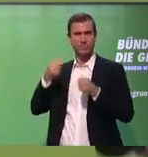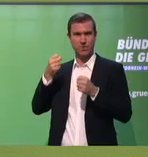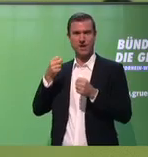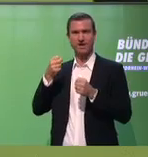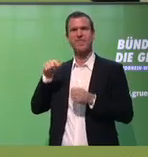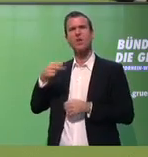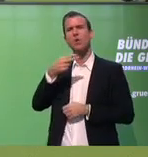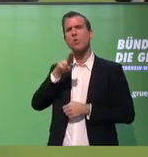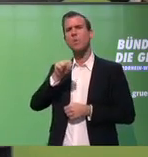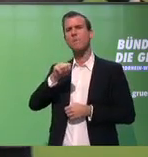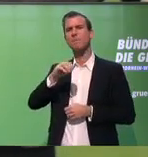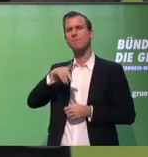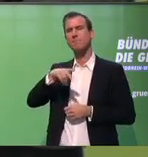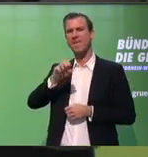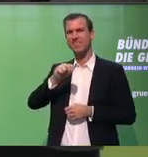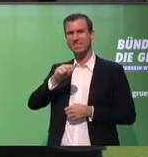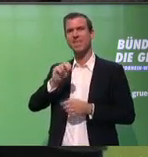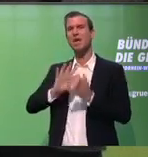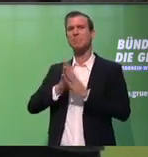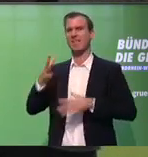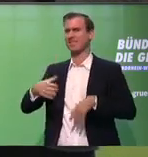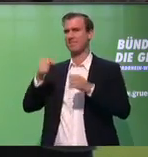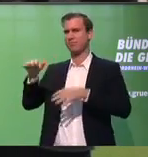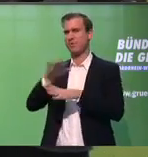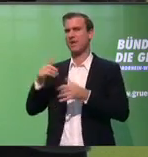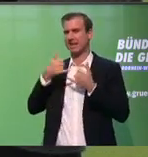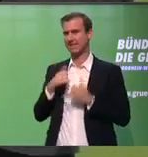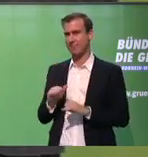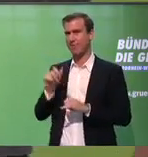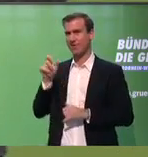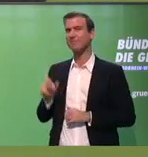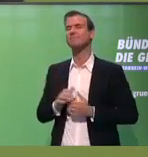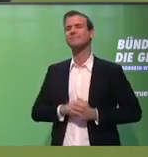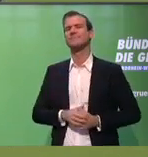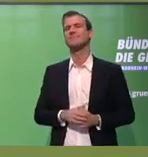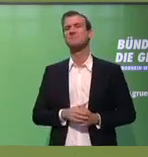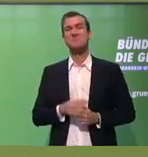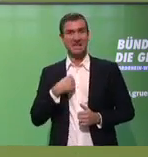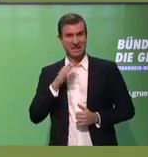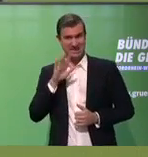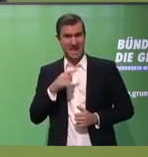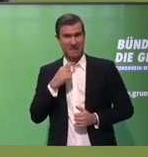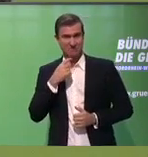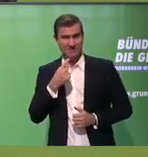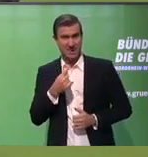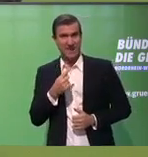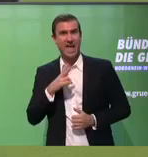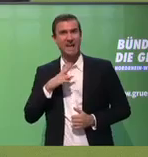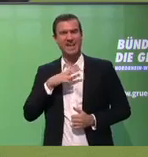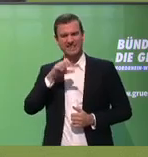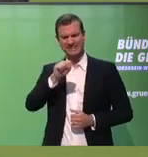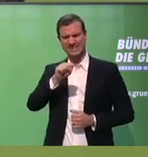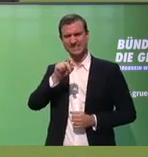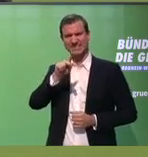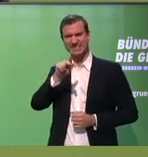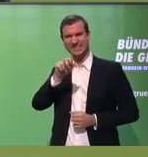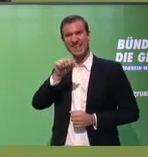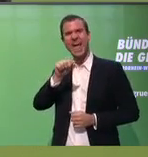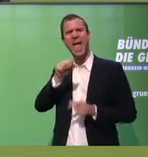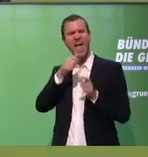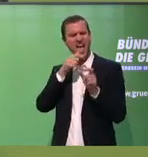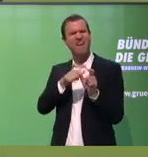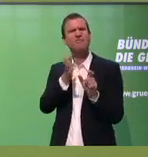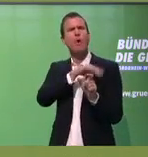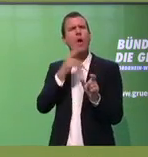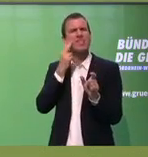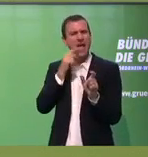Guben, im Brandenburg. Und eigentlich, darf ich das sagen, heißt Ska, vielleicht wissen das nicht alle,